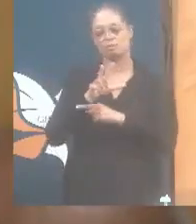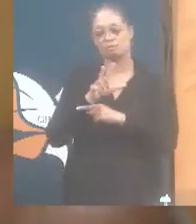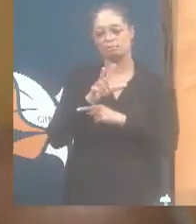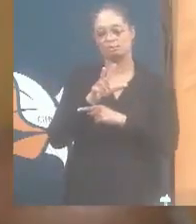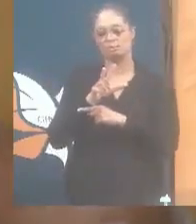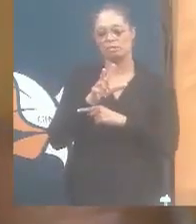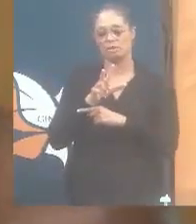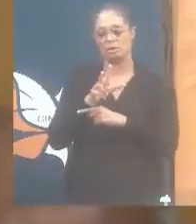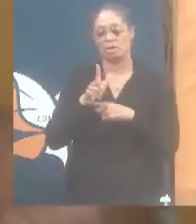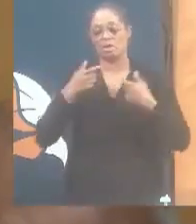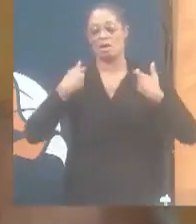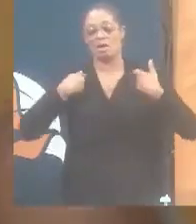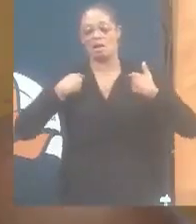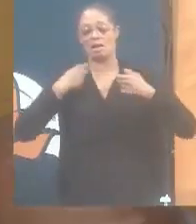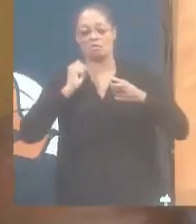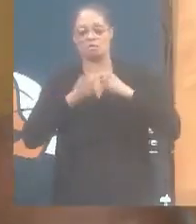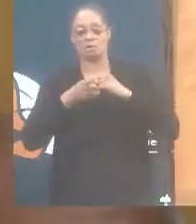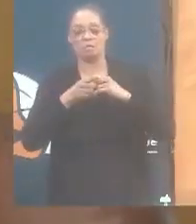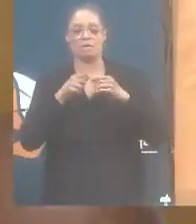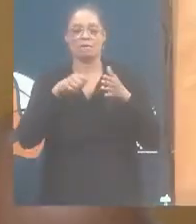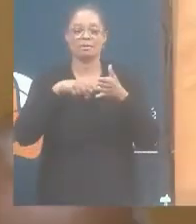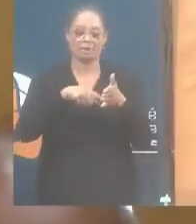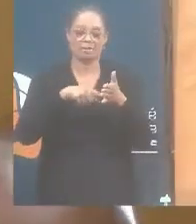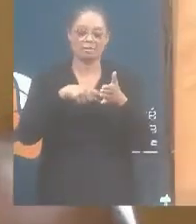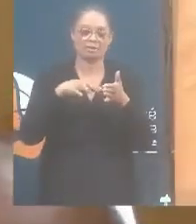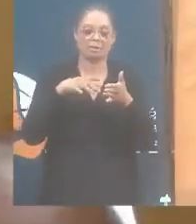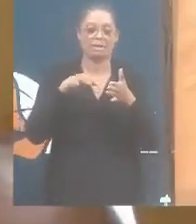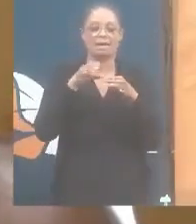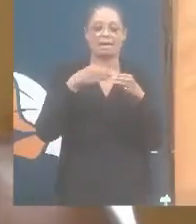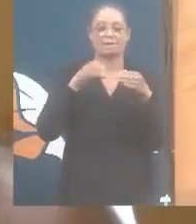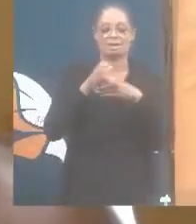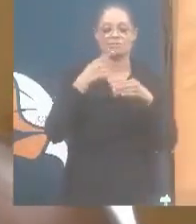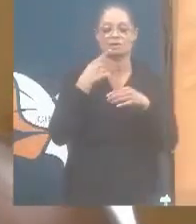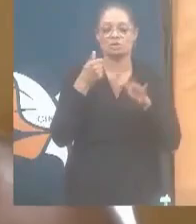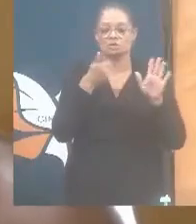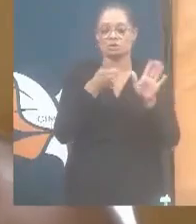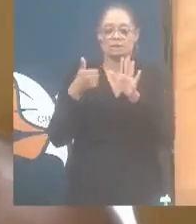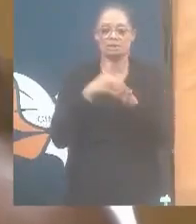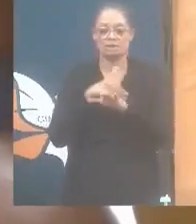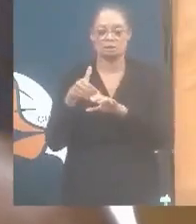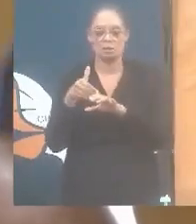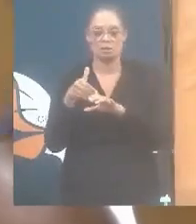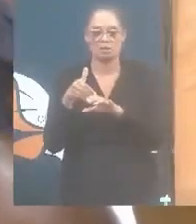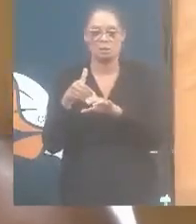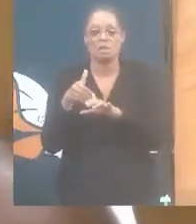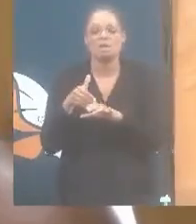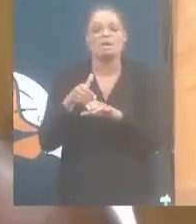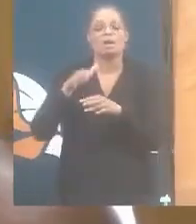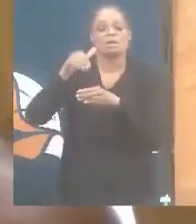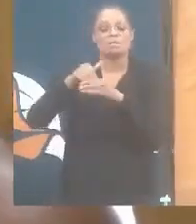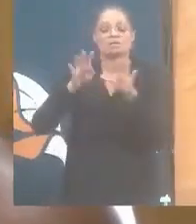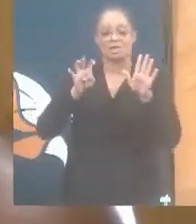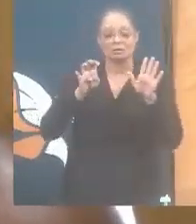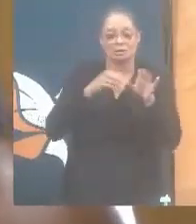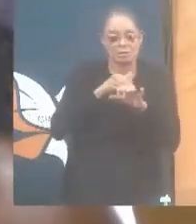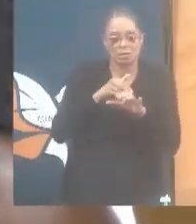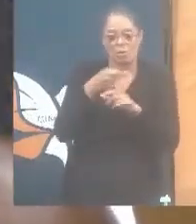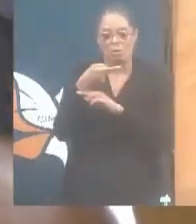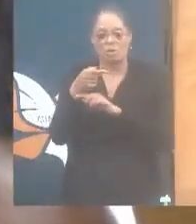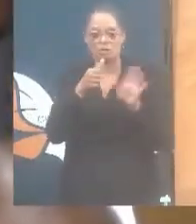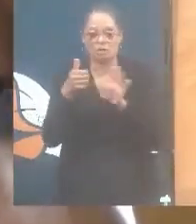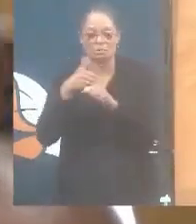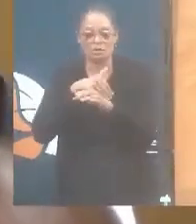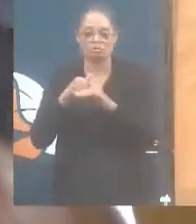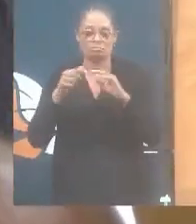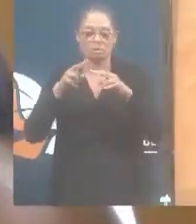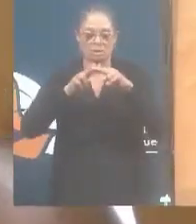le remboursement de la dette capitale, puisque vous l'avez mis dans votre rapport, de l'ordre de 66 millions, donc 90 millions moins ces 66 millions nous donne